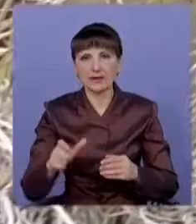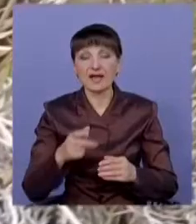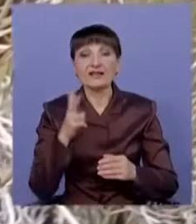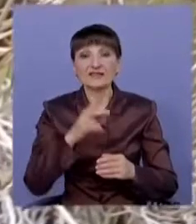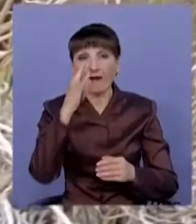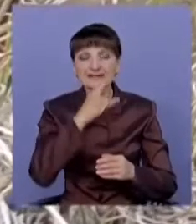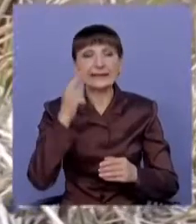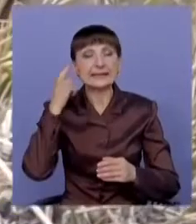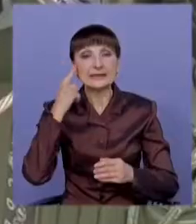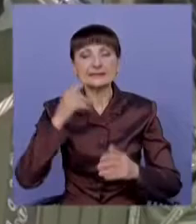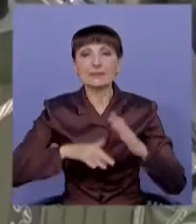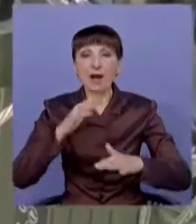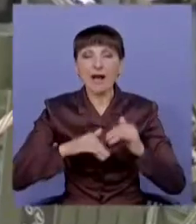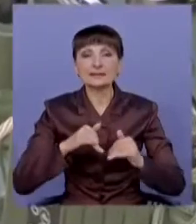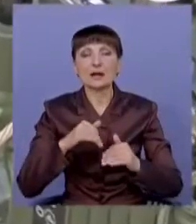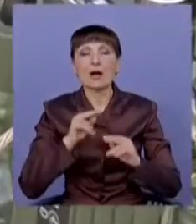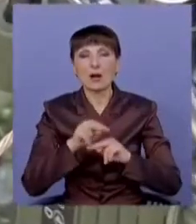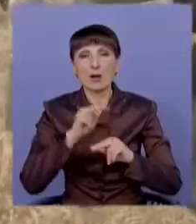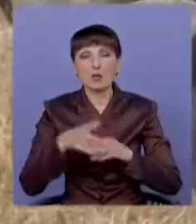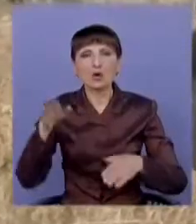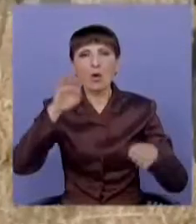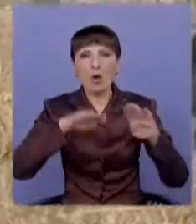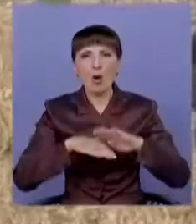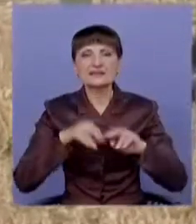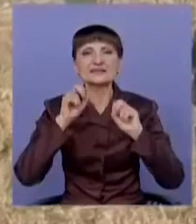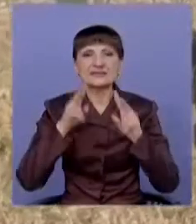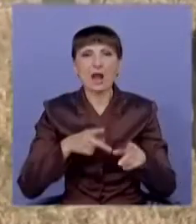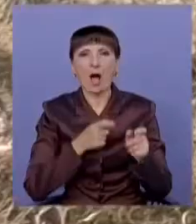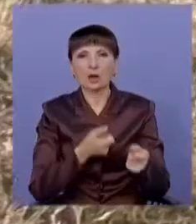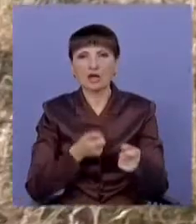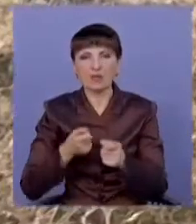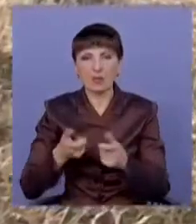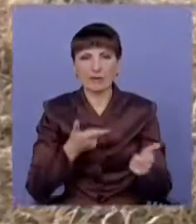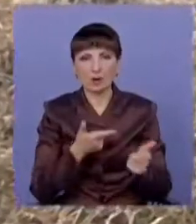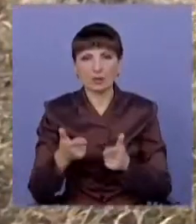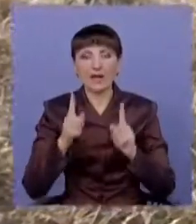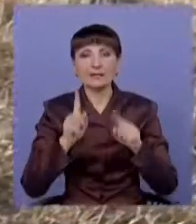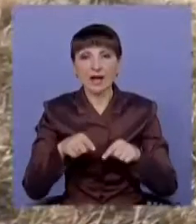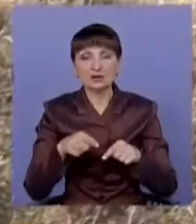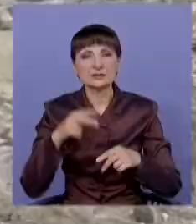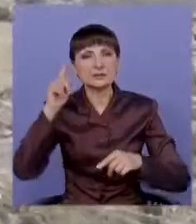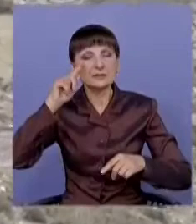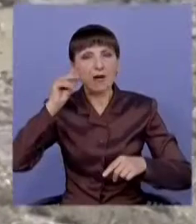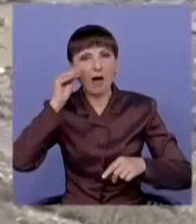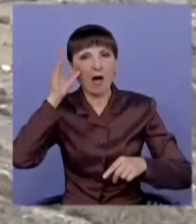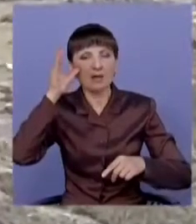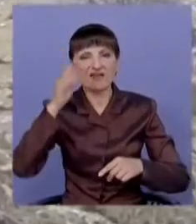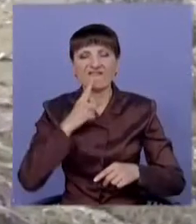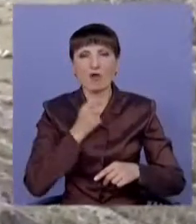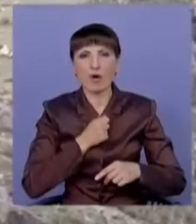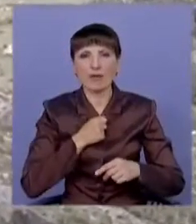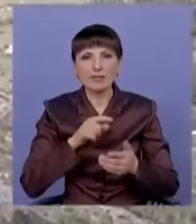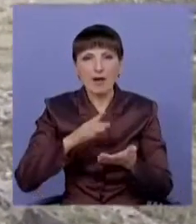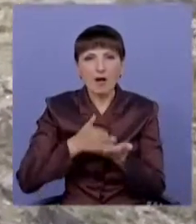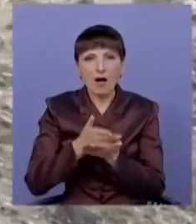стран на теории и практике прошли горную, тактико-специальную и огневую подготовку, а также подтянули знания и навыки военной